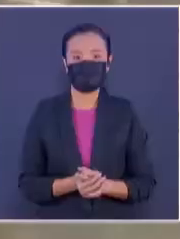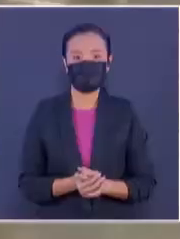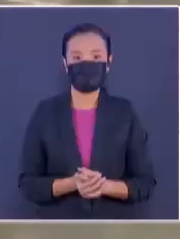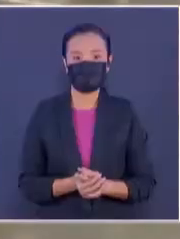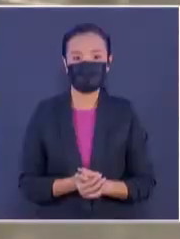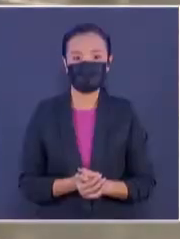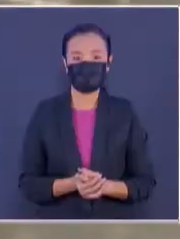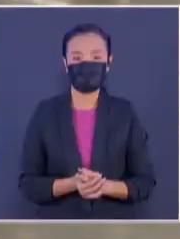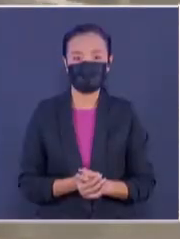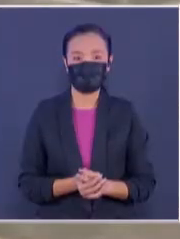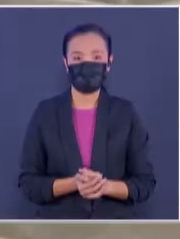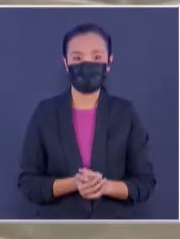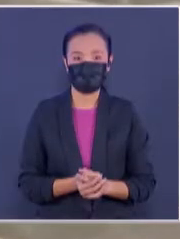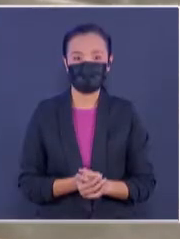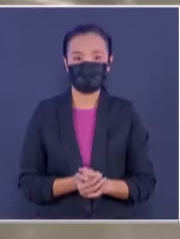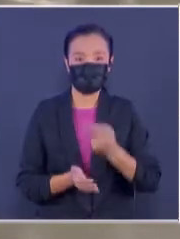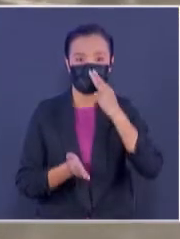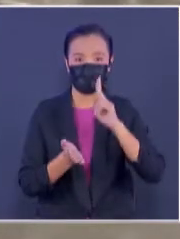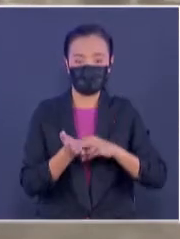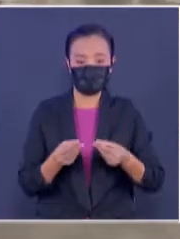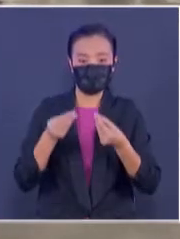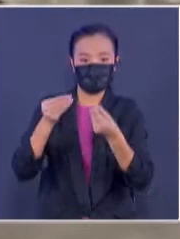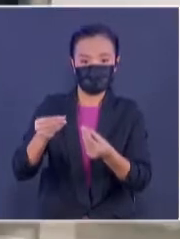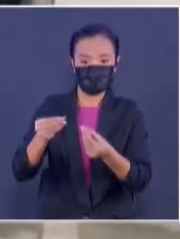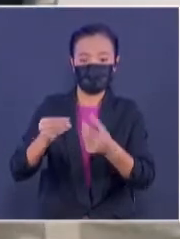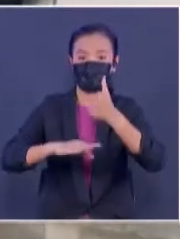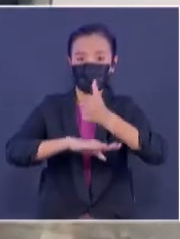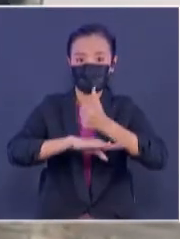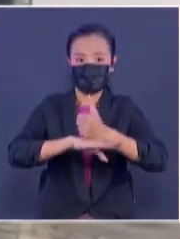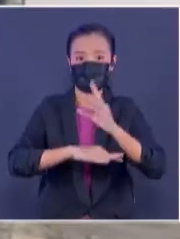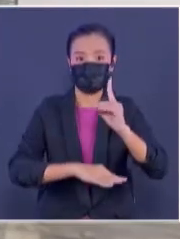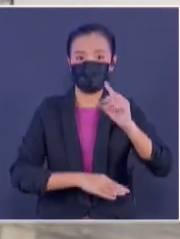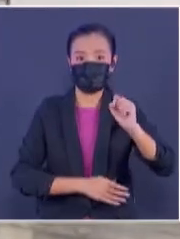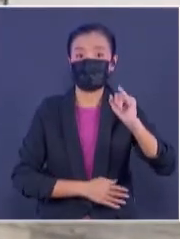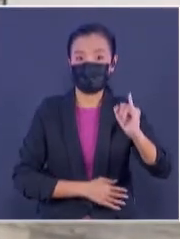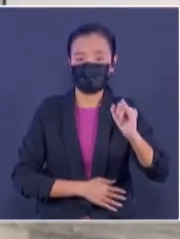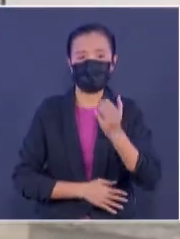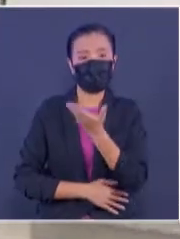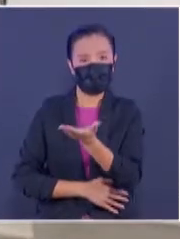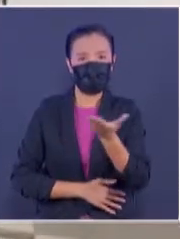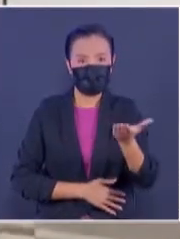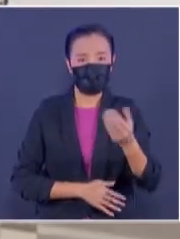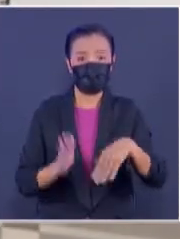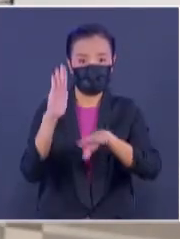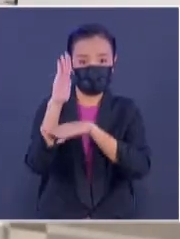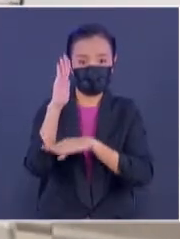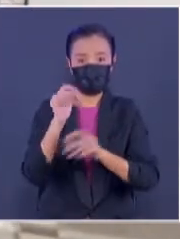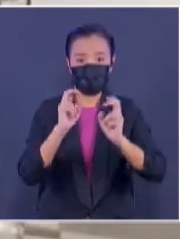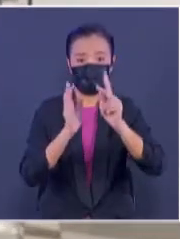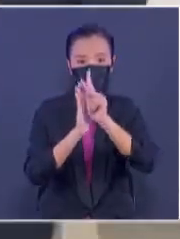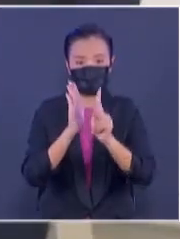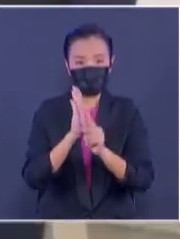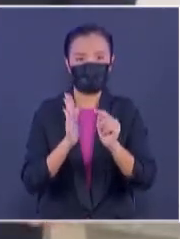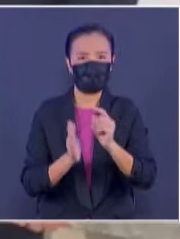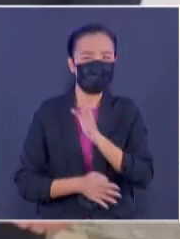มดำรงได้เดินทางมายื่นหนังสือต่ออธิบดีกรมสอบสวนคดีพิเศษหรือว่า DSI ครับเพื่อขอให้ดำเนินคดีกับผู้ที่แอบอ้